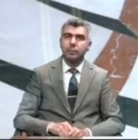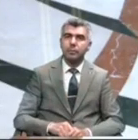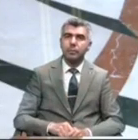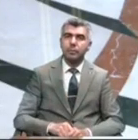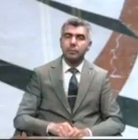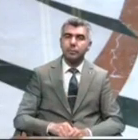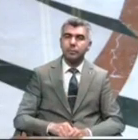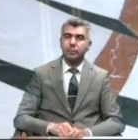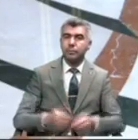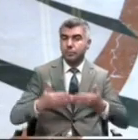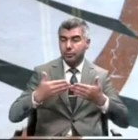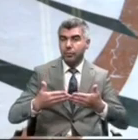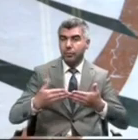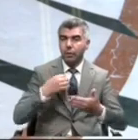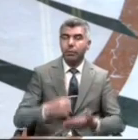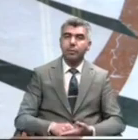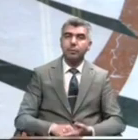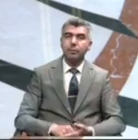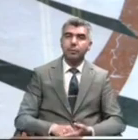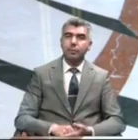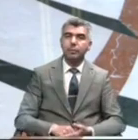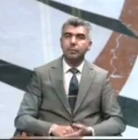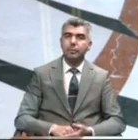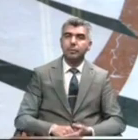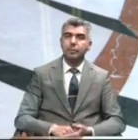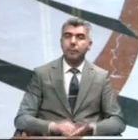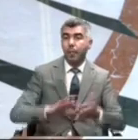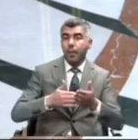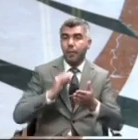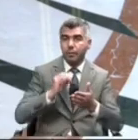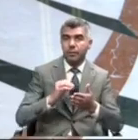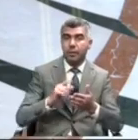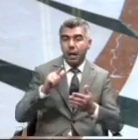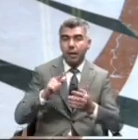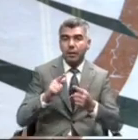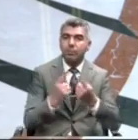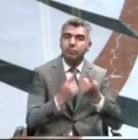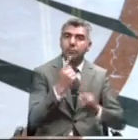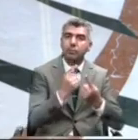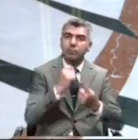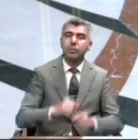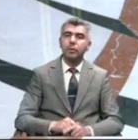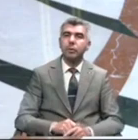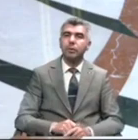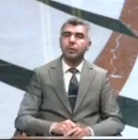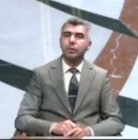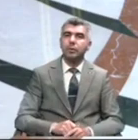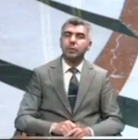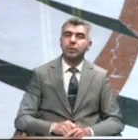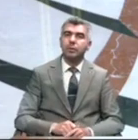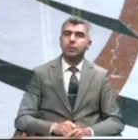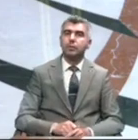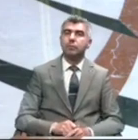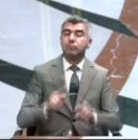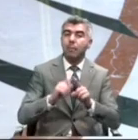اليوم تنقولو يا ودي هاد المعادله في هاد الخيار عندنا